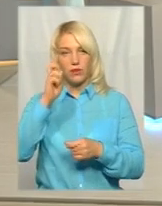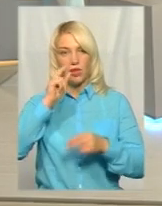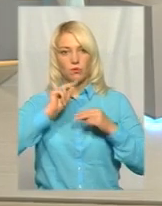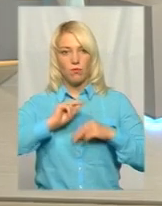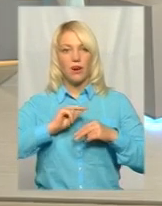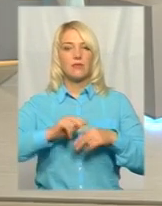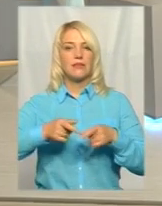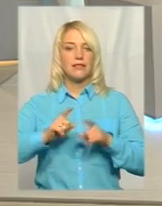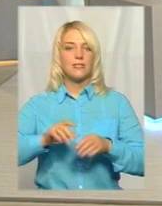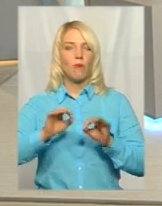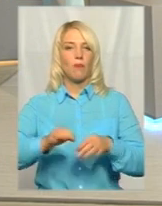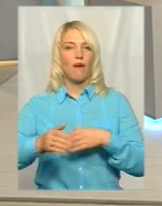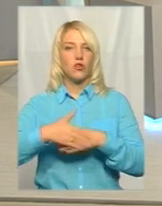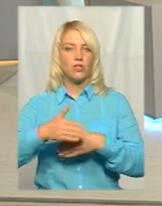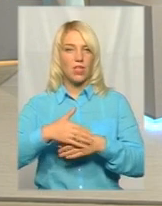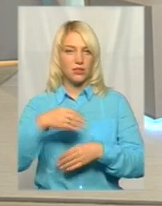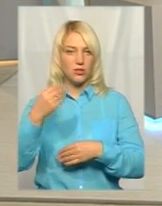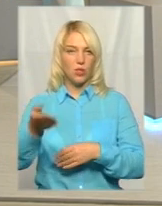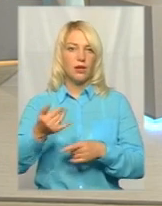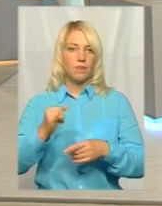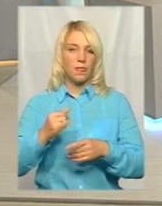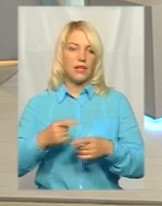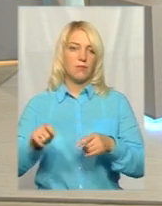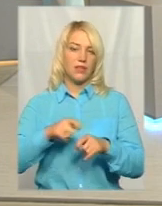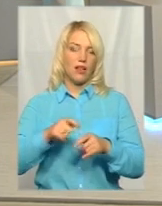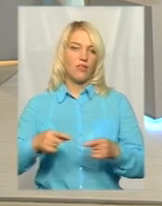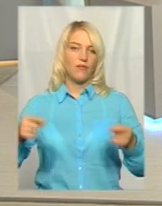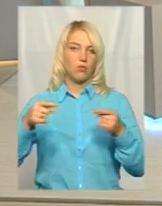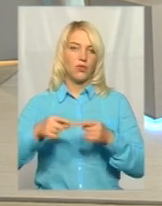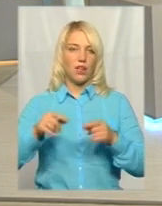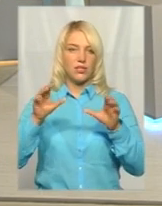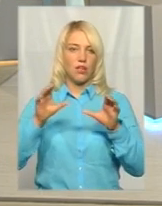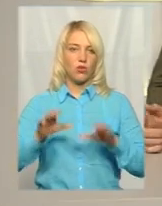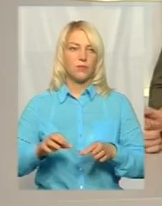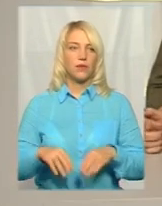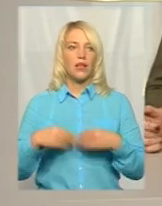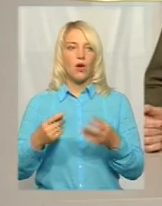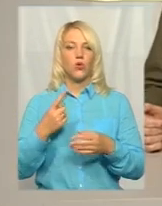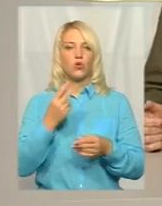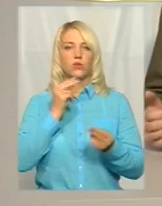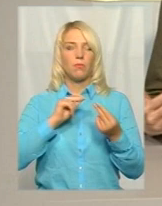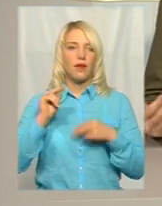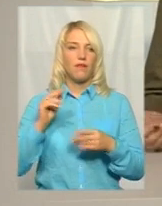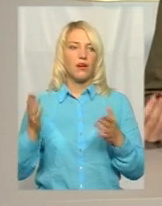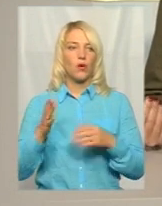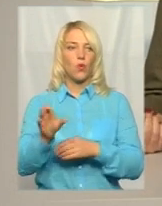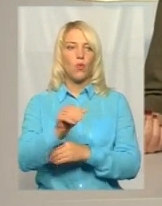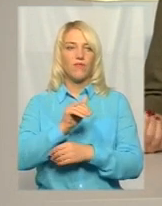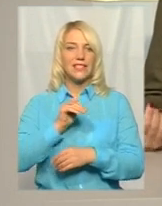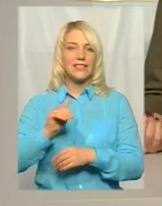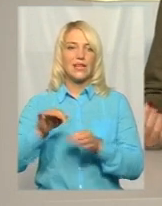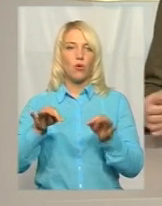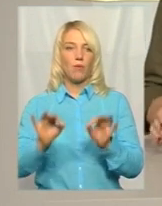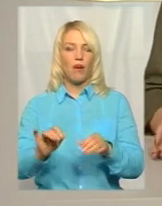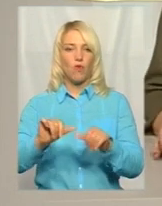цю санкцію і матеріали відповідають чинному законодавству. Наведемо одну з переваг, яку офіційно